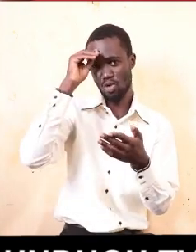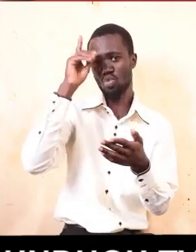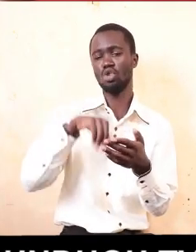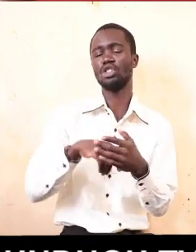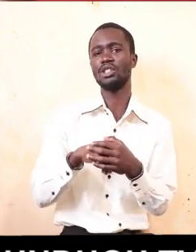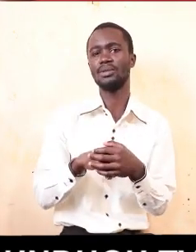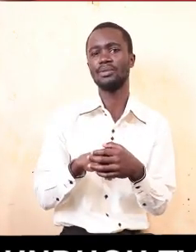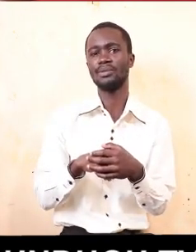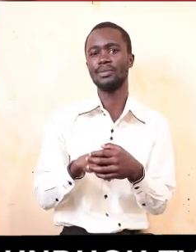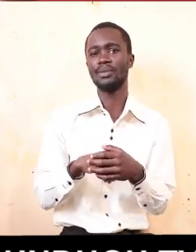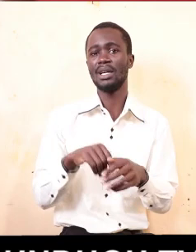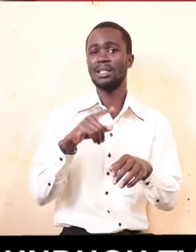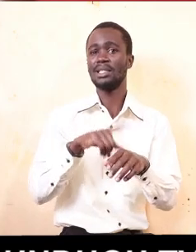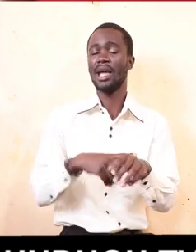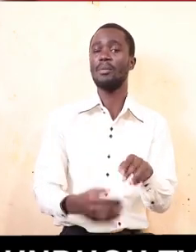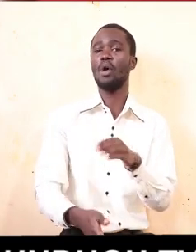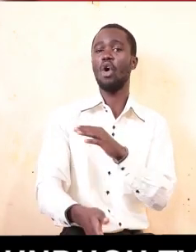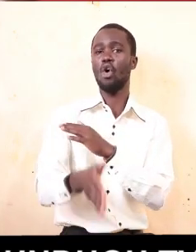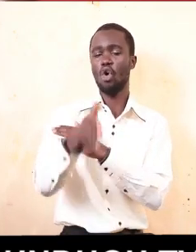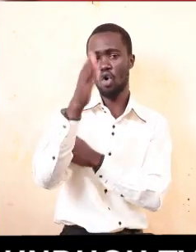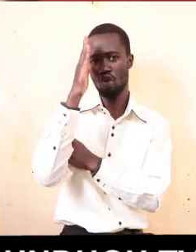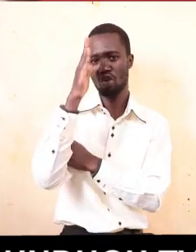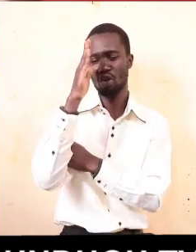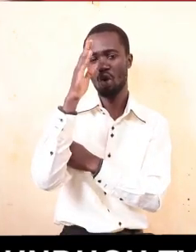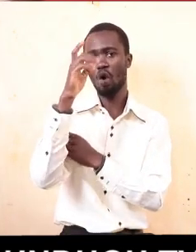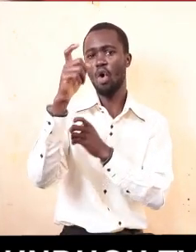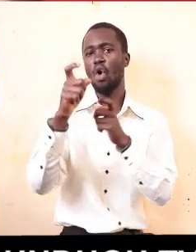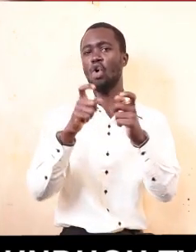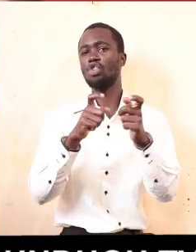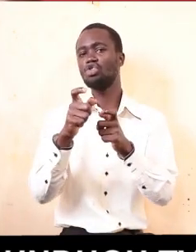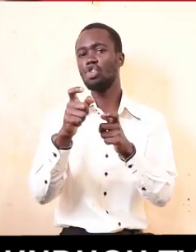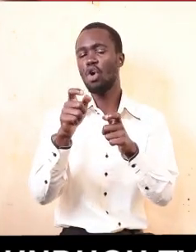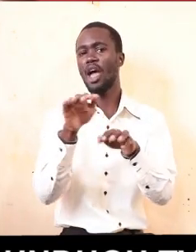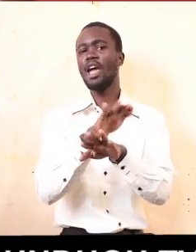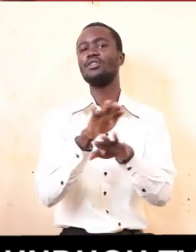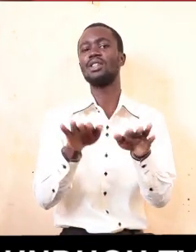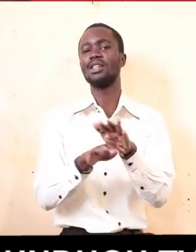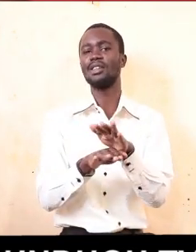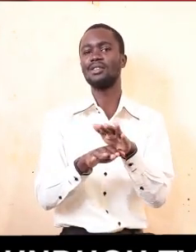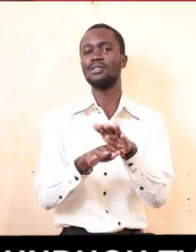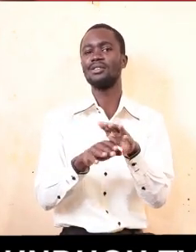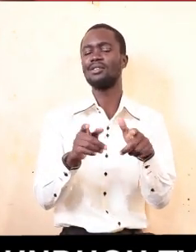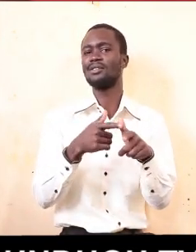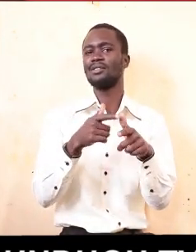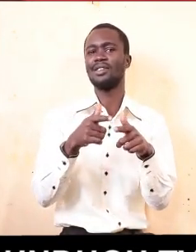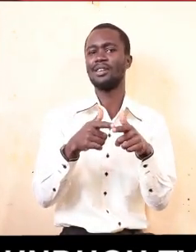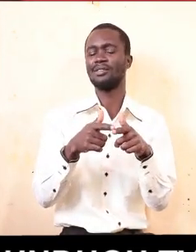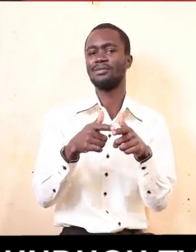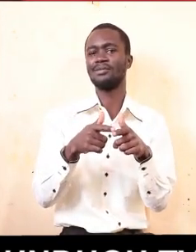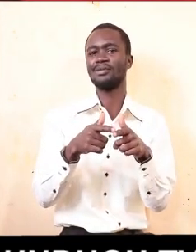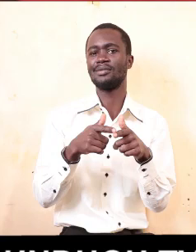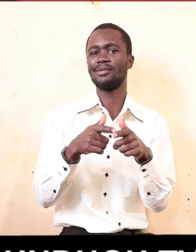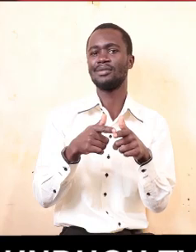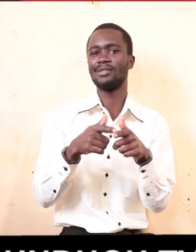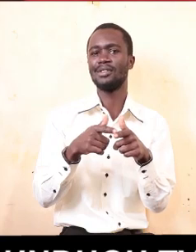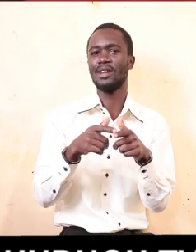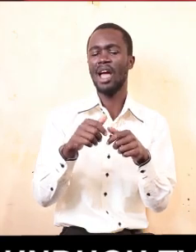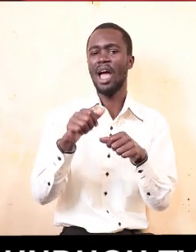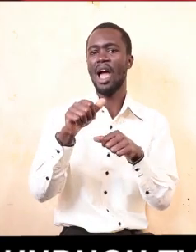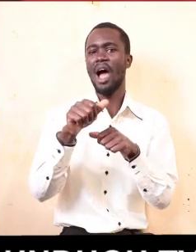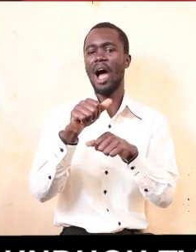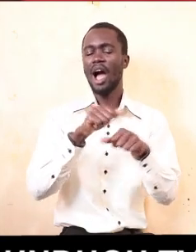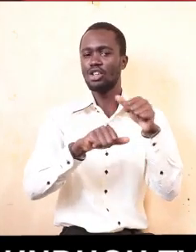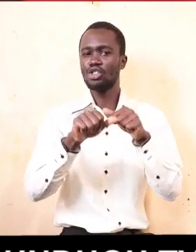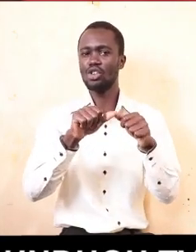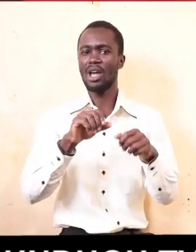kwamba akiwa mtawala, basi hukumu ya matendo yetu ni